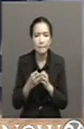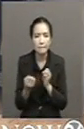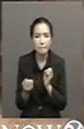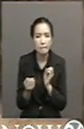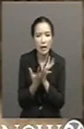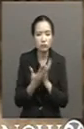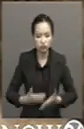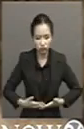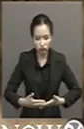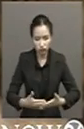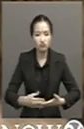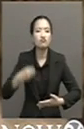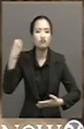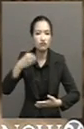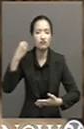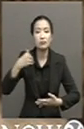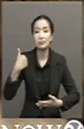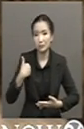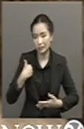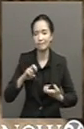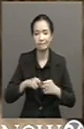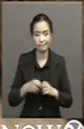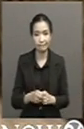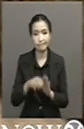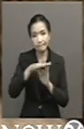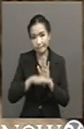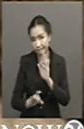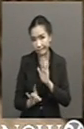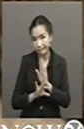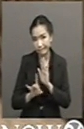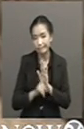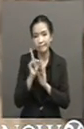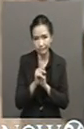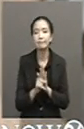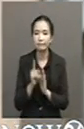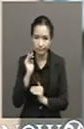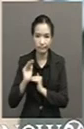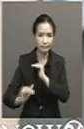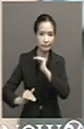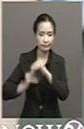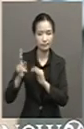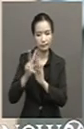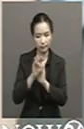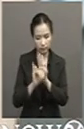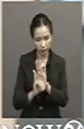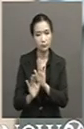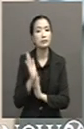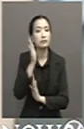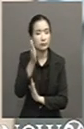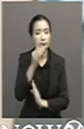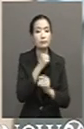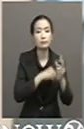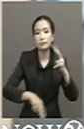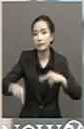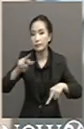อาการตั้งครรภ์ในแต่ละวันซึ่งเรื่องนี้ท้ายที่สุดแล้วจะต้องต้องนำไปพัฒนาในเชิงนโยบายต่อไปเพื่อที่จะคุ้ม